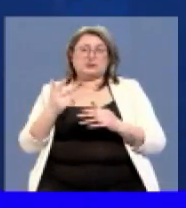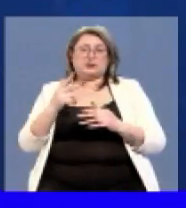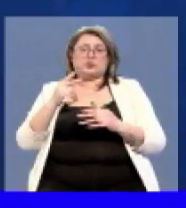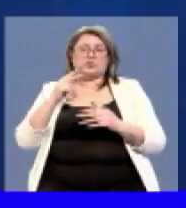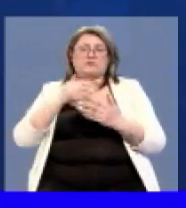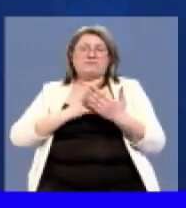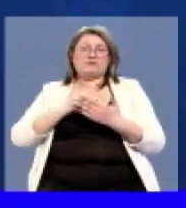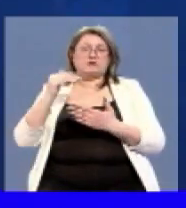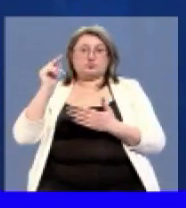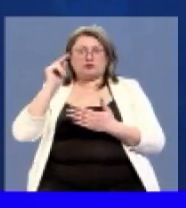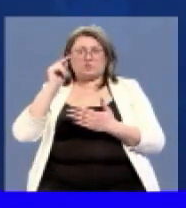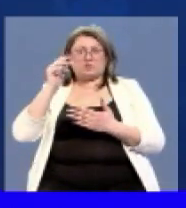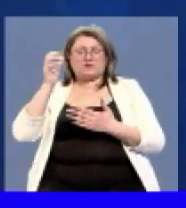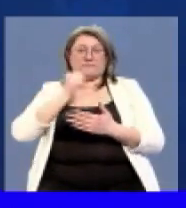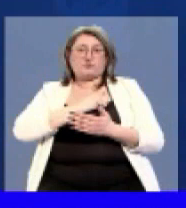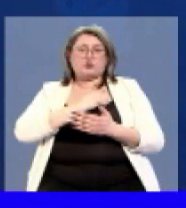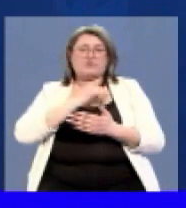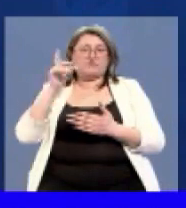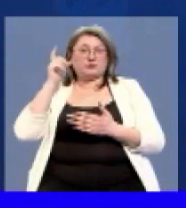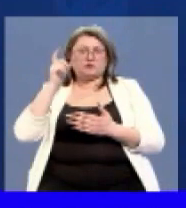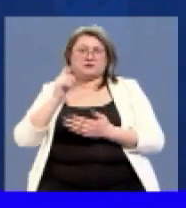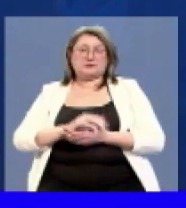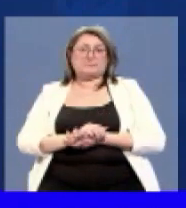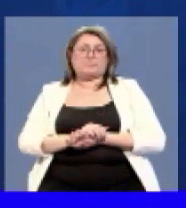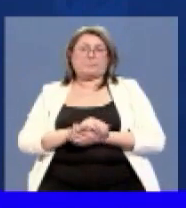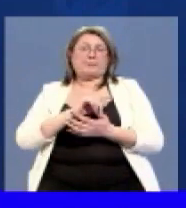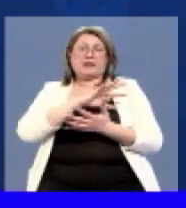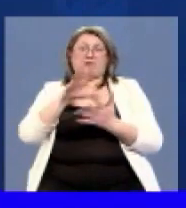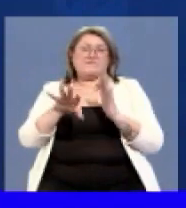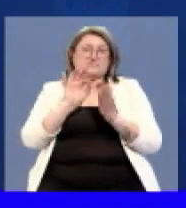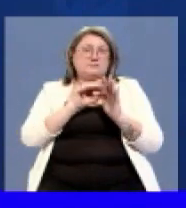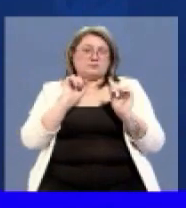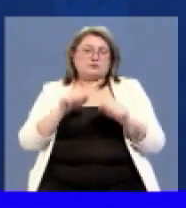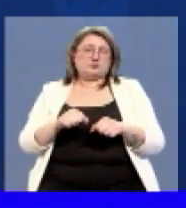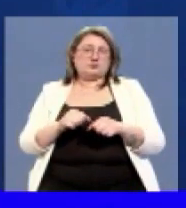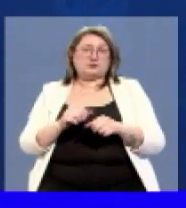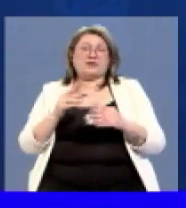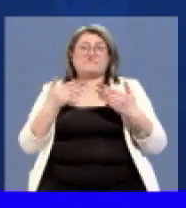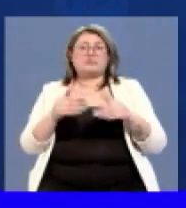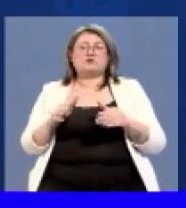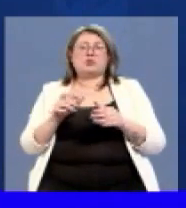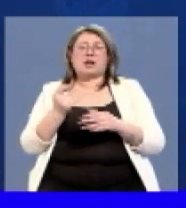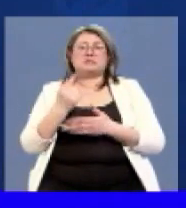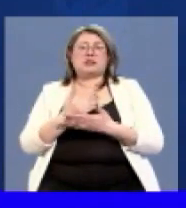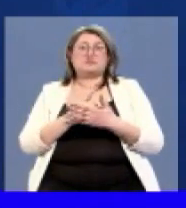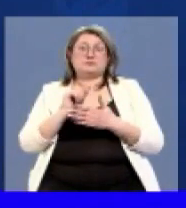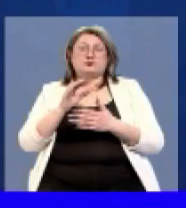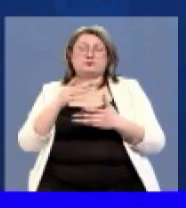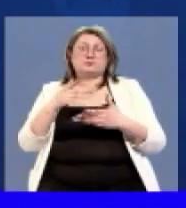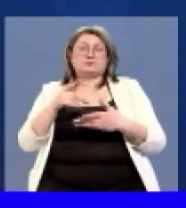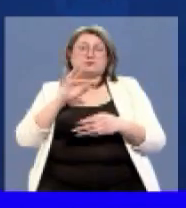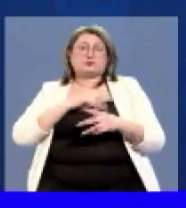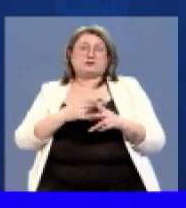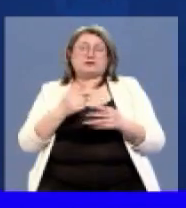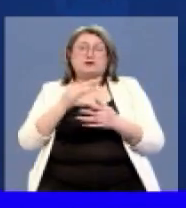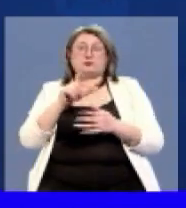қарастырылған. Жаңағы мектептің 11-ші сынып түлектері және азаматтар 25 жасқа